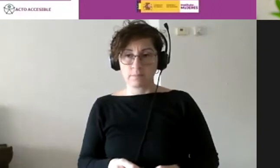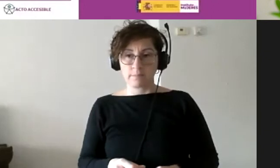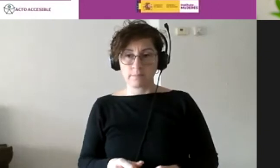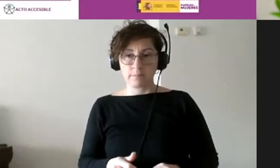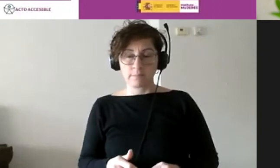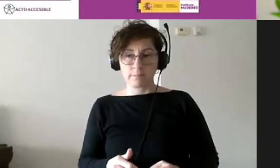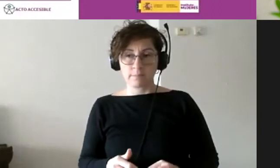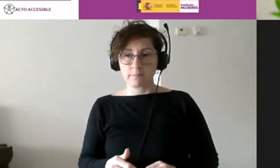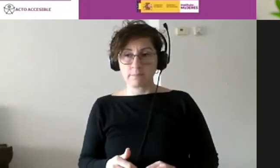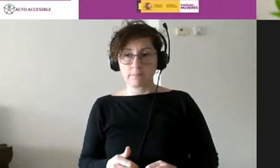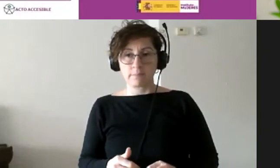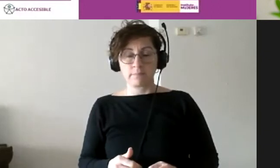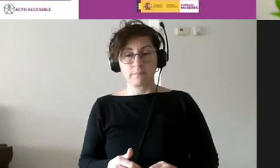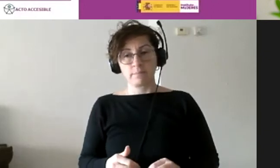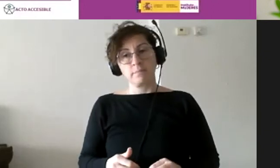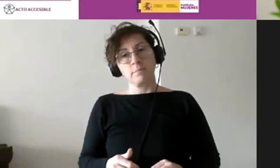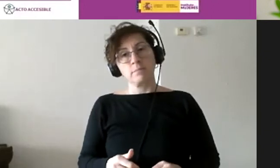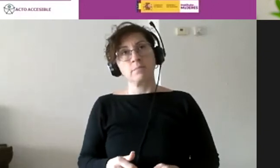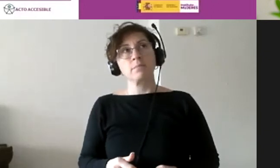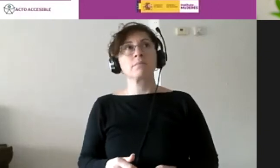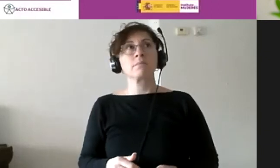правильно для того, чтобы